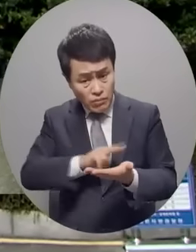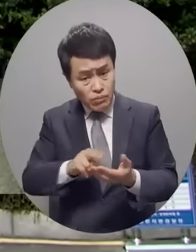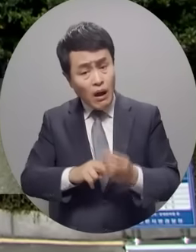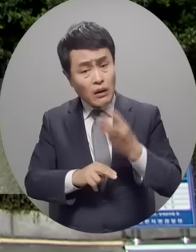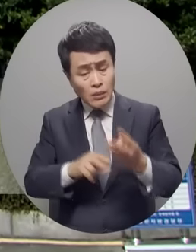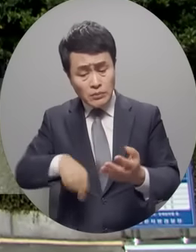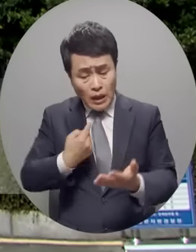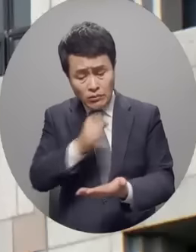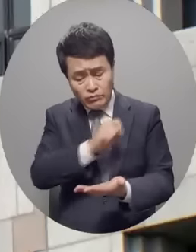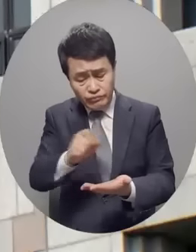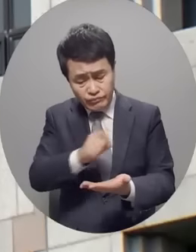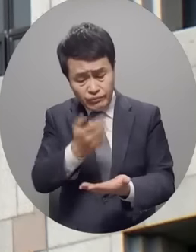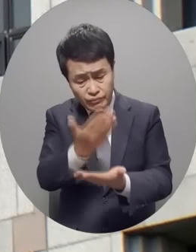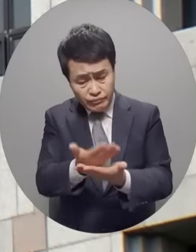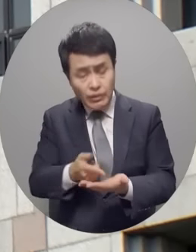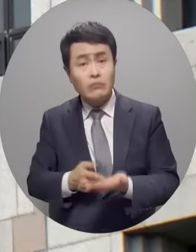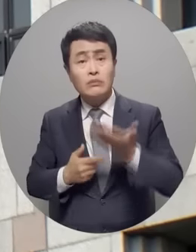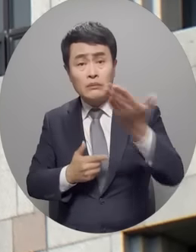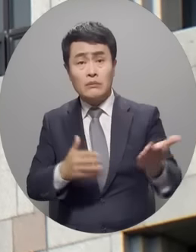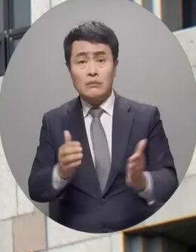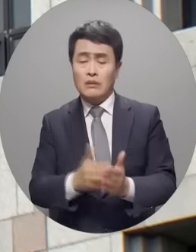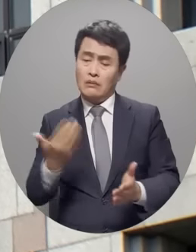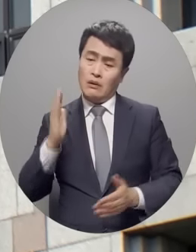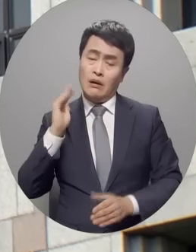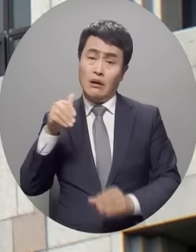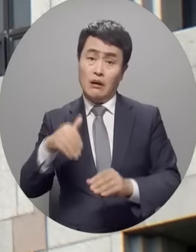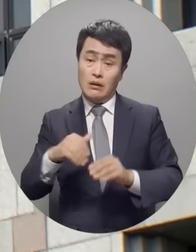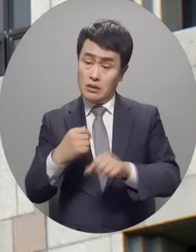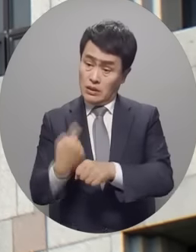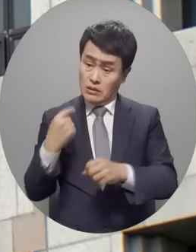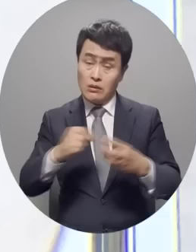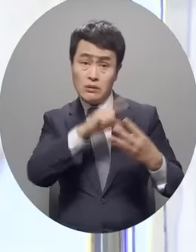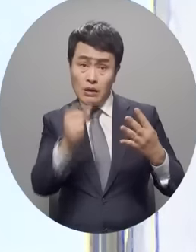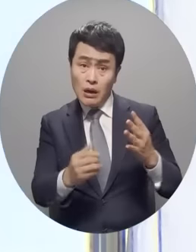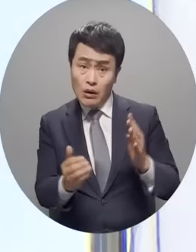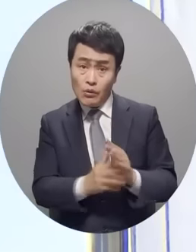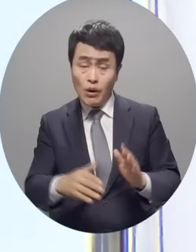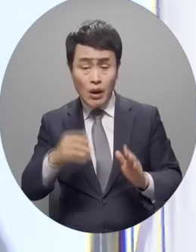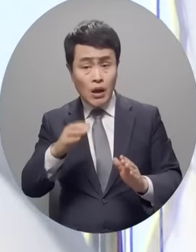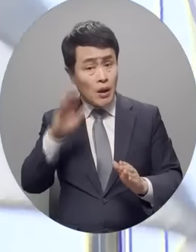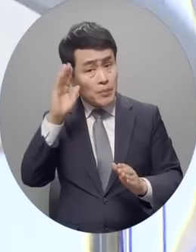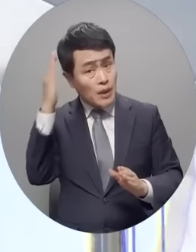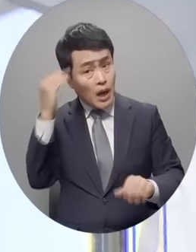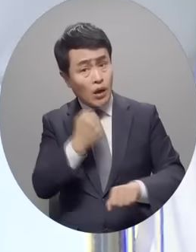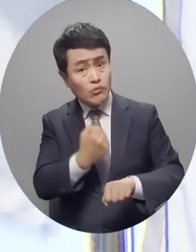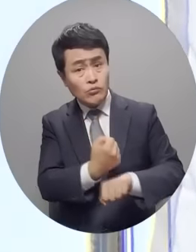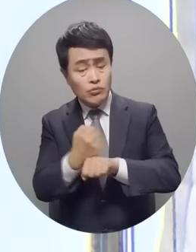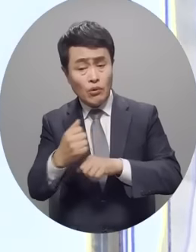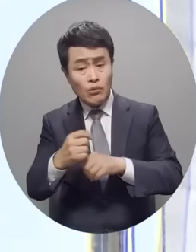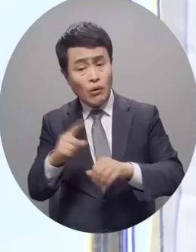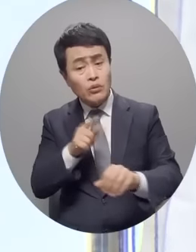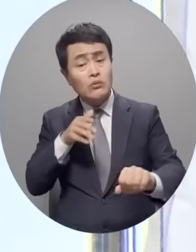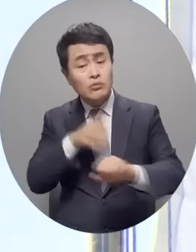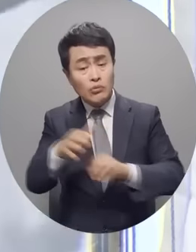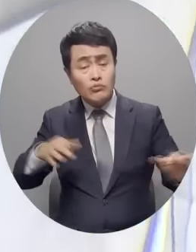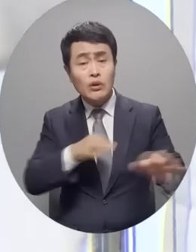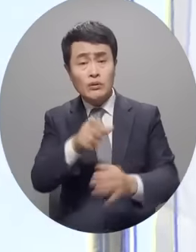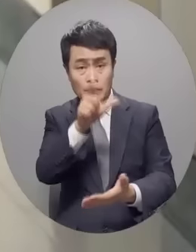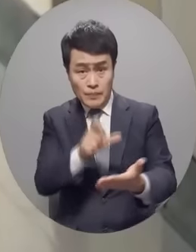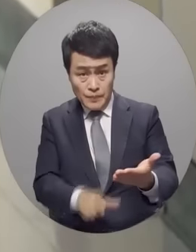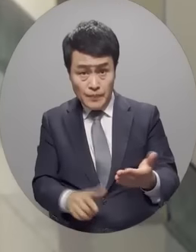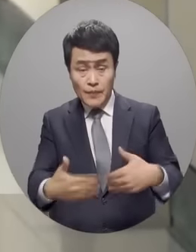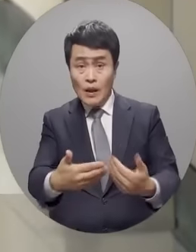자술서도 제출했습니다. 지난 대선부터 작년 4월까지 미래한국연구소가 어떻게 운영됐는지 적었습니다. 또